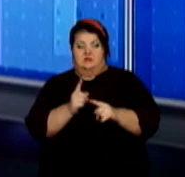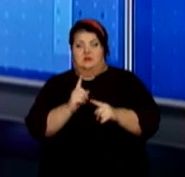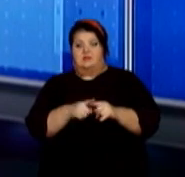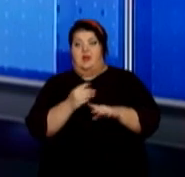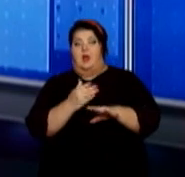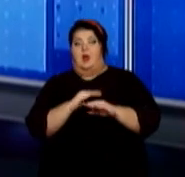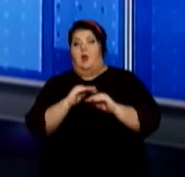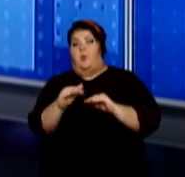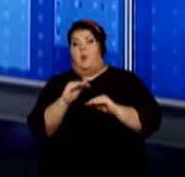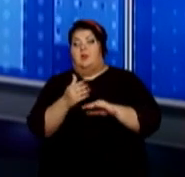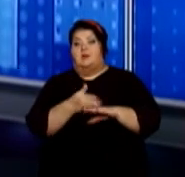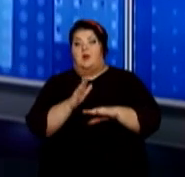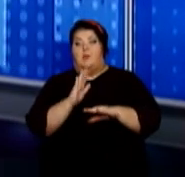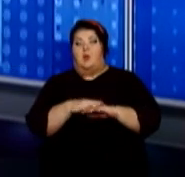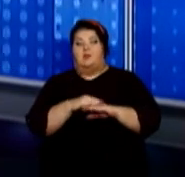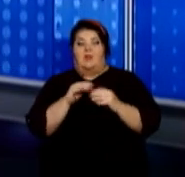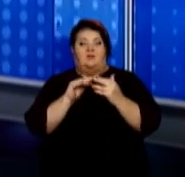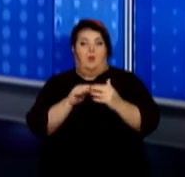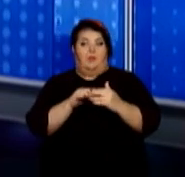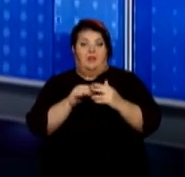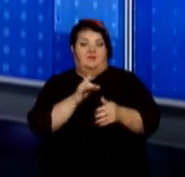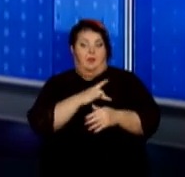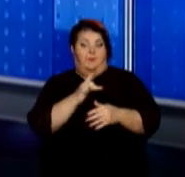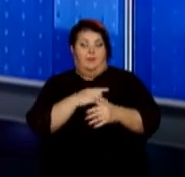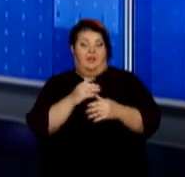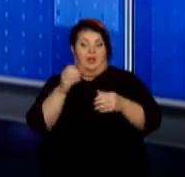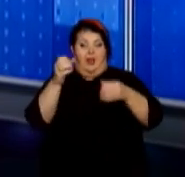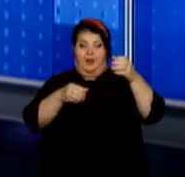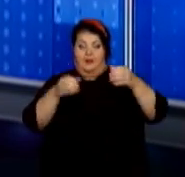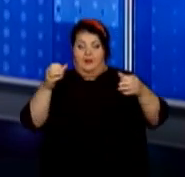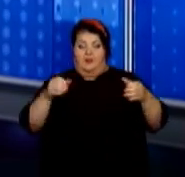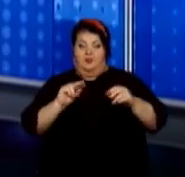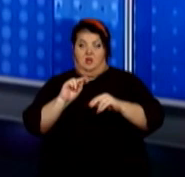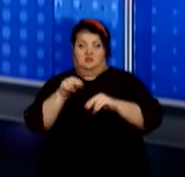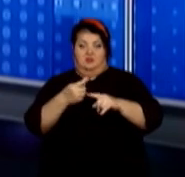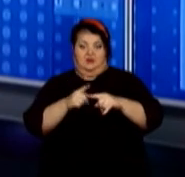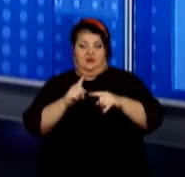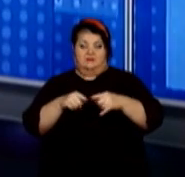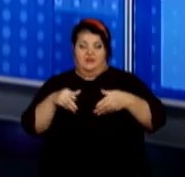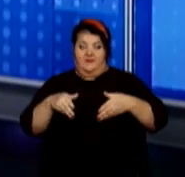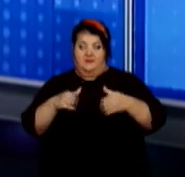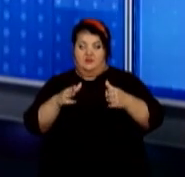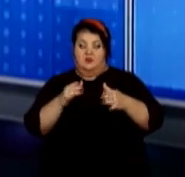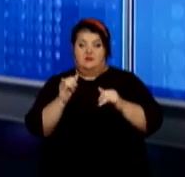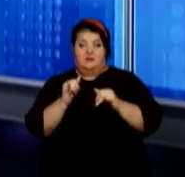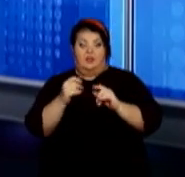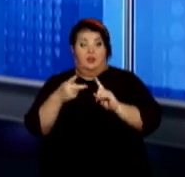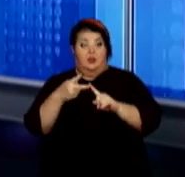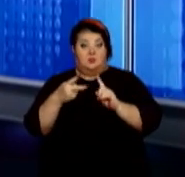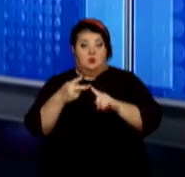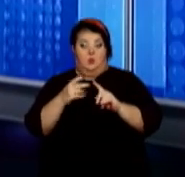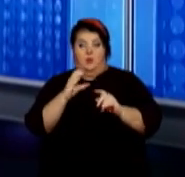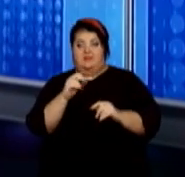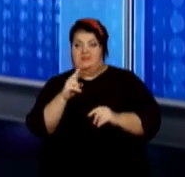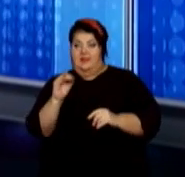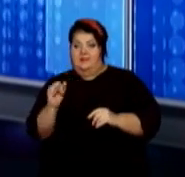поле Полтавської битви Біла Альтанка, проходить через саме цей відрізок. І друге – це сади,